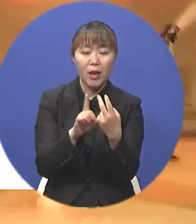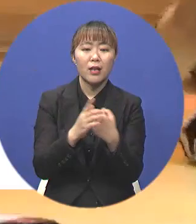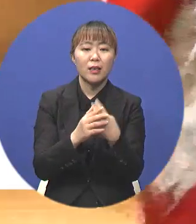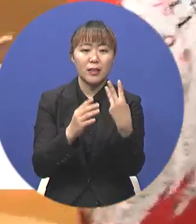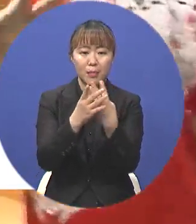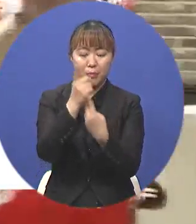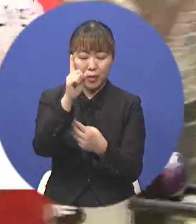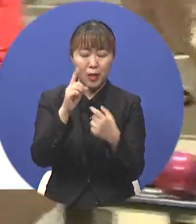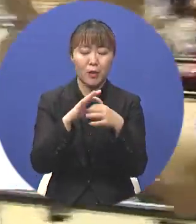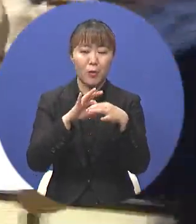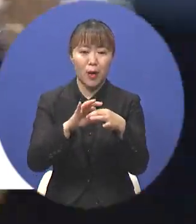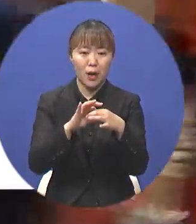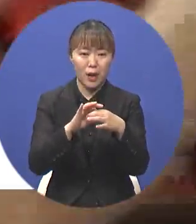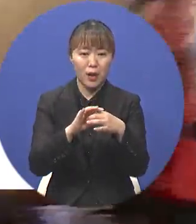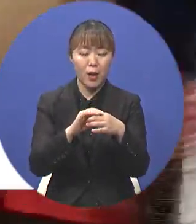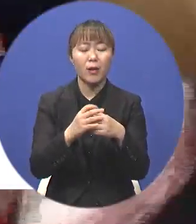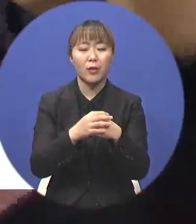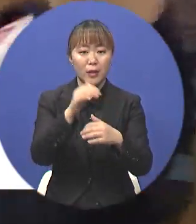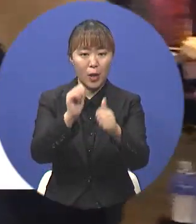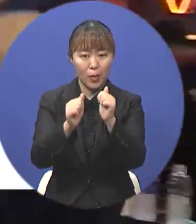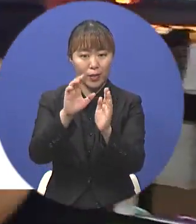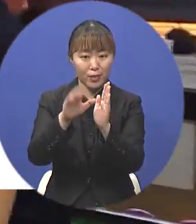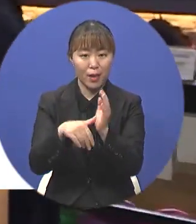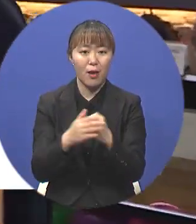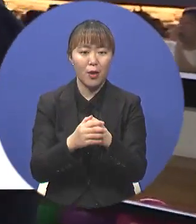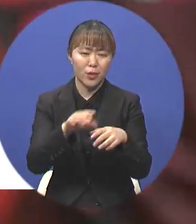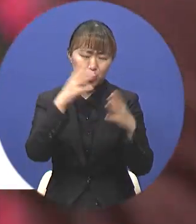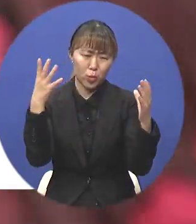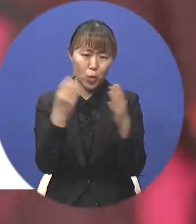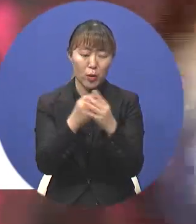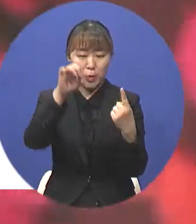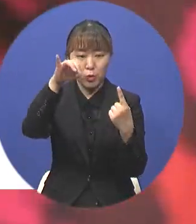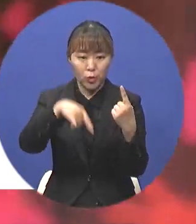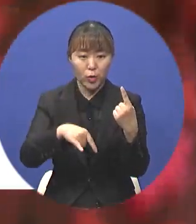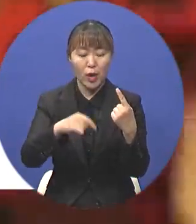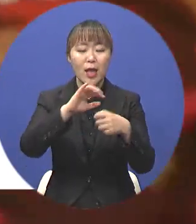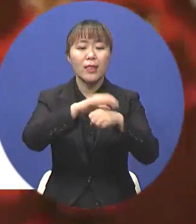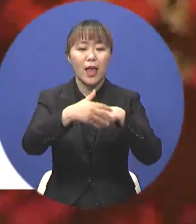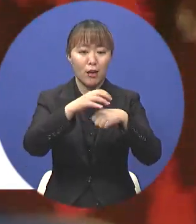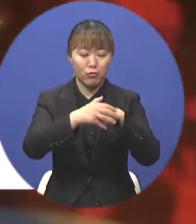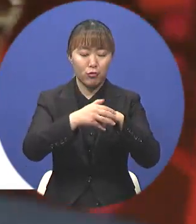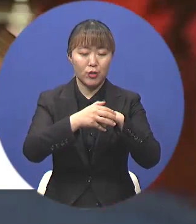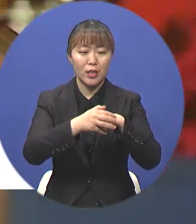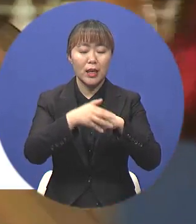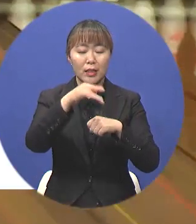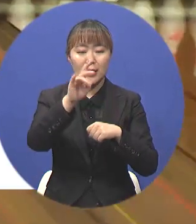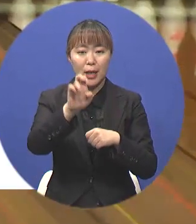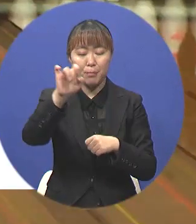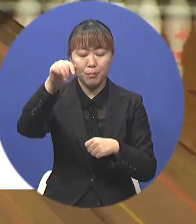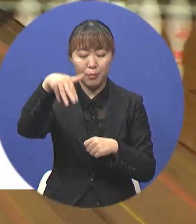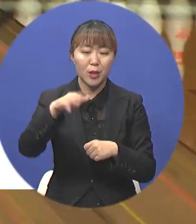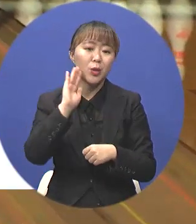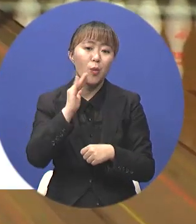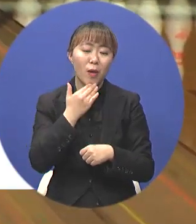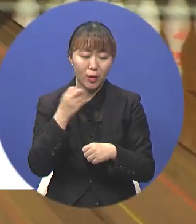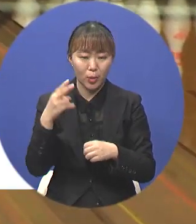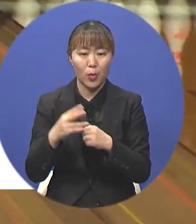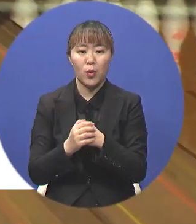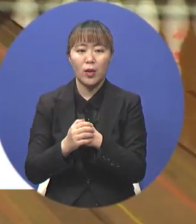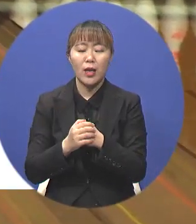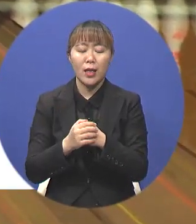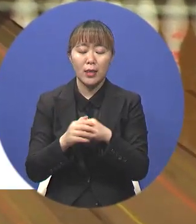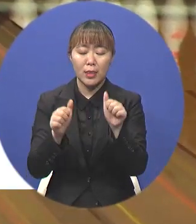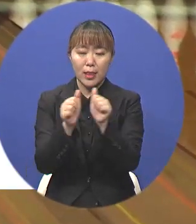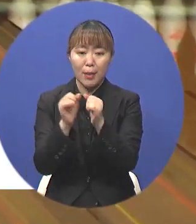3인 1팀의 혼합복식 경기로 열린 대회는 종합 우승 1위에 대구시 참빛 농아인 볼링클럽이 올랐으며 남녀